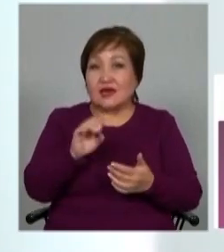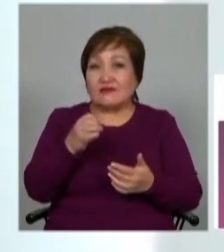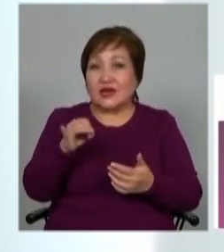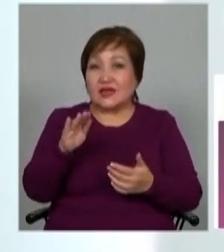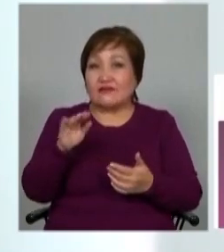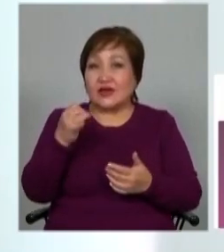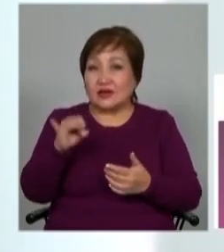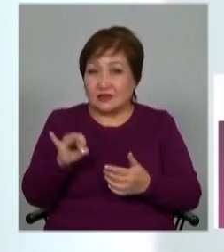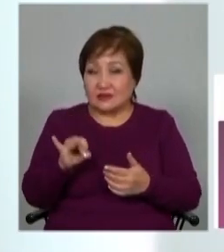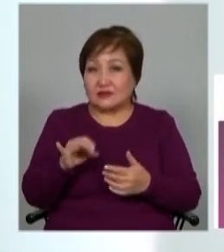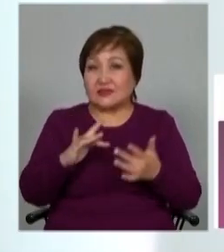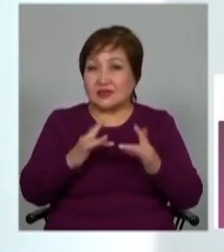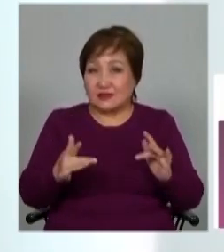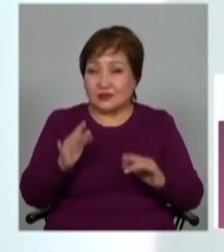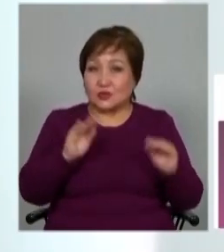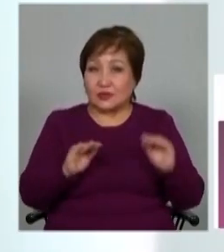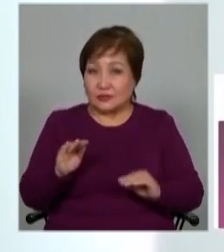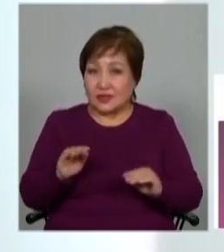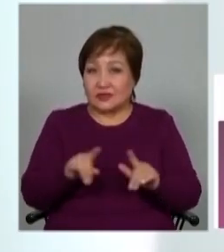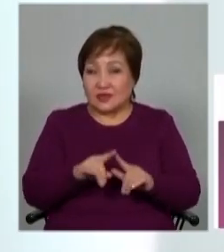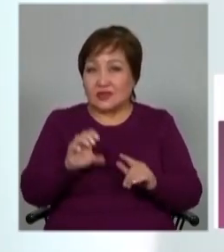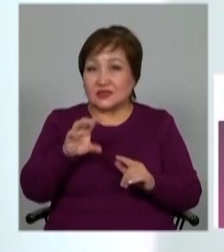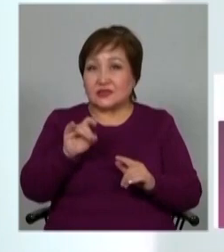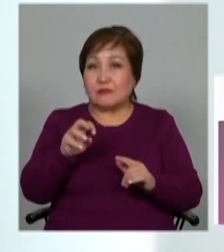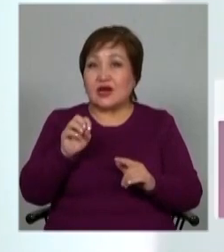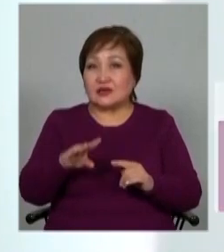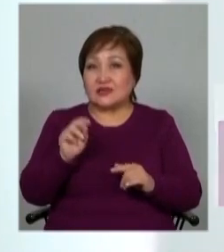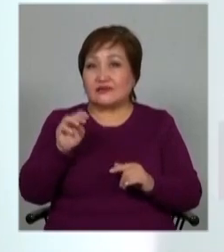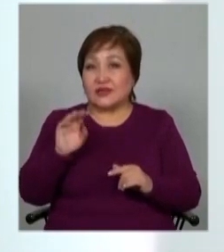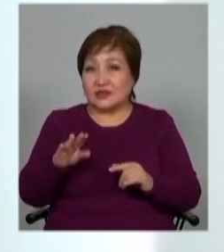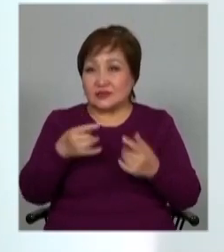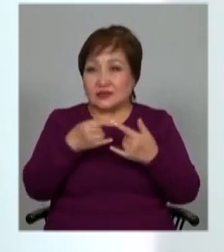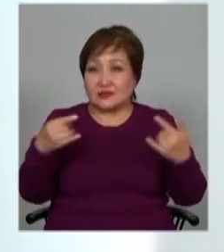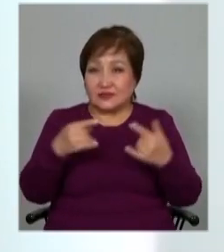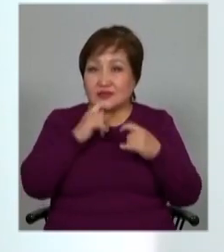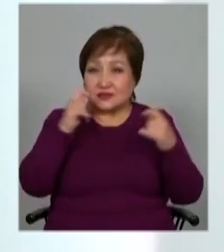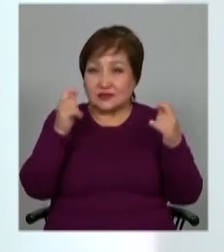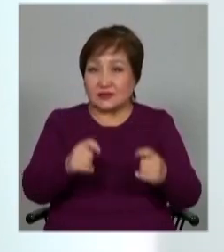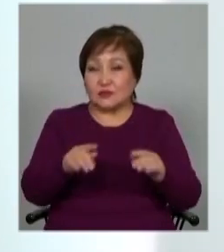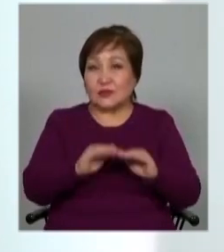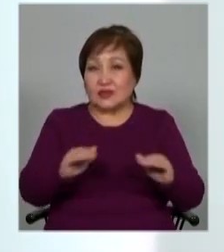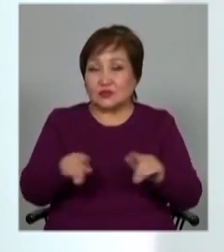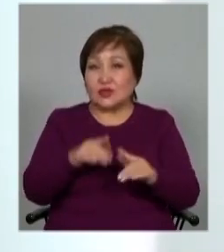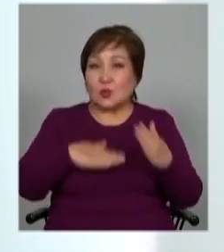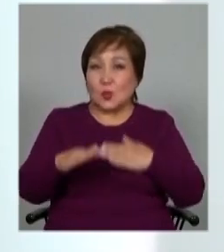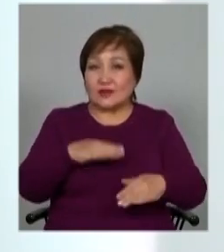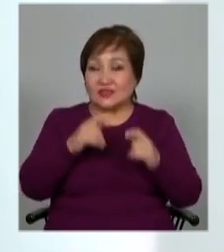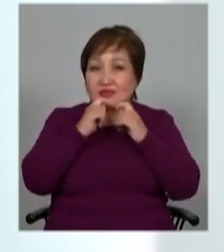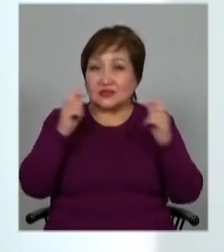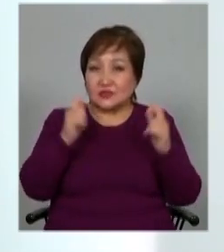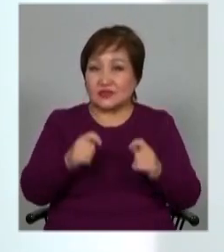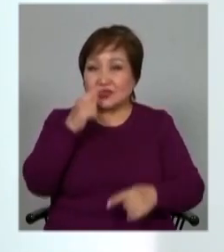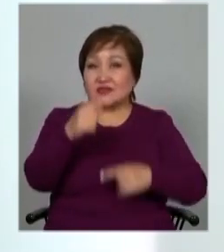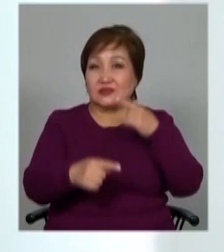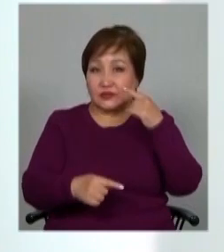роутерлерін орнатып, тағы да Smart TV телевизорын сыйлап, балаларымызға осында үлкен бір қуаныш сыйлап жатыр. Яғни келешек ұрпақтың біліміне